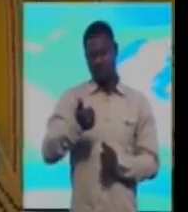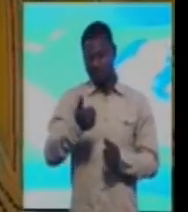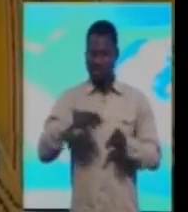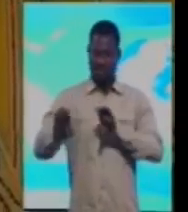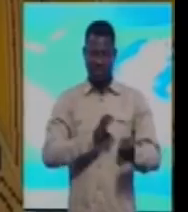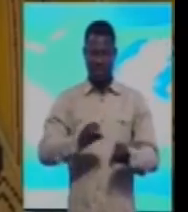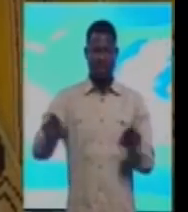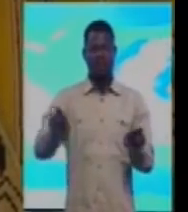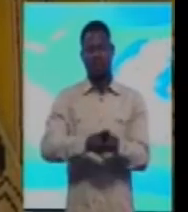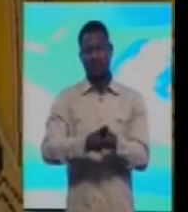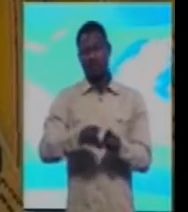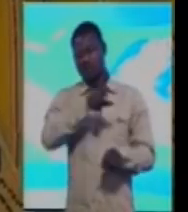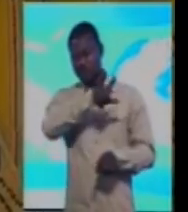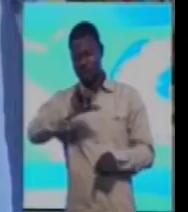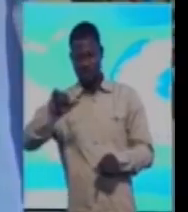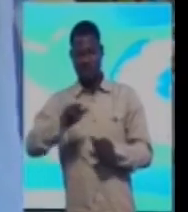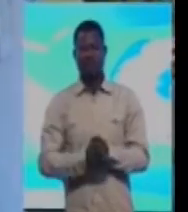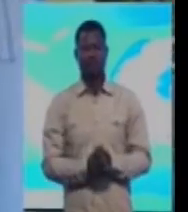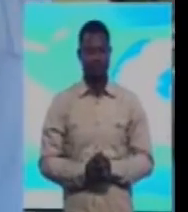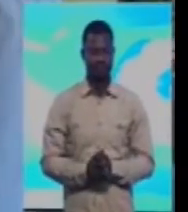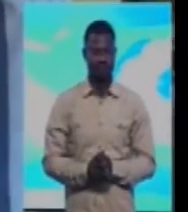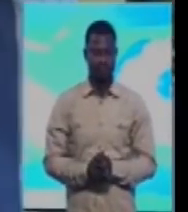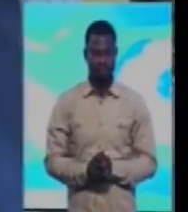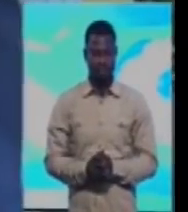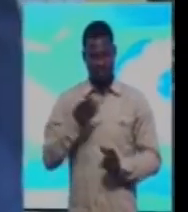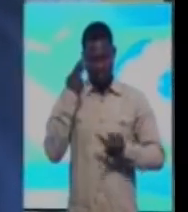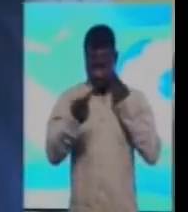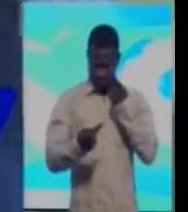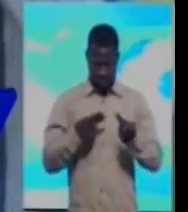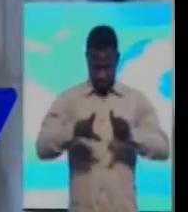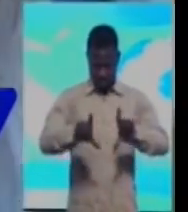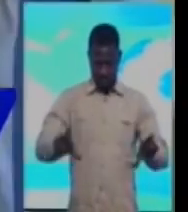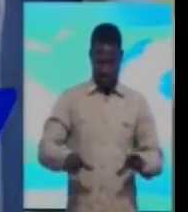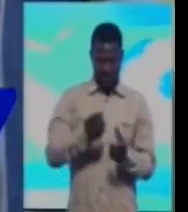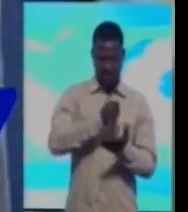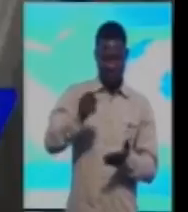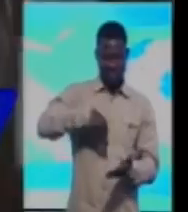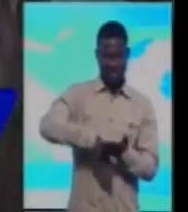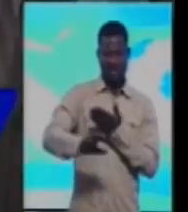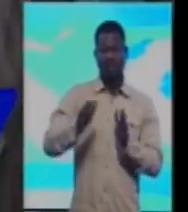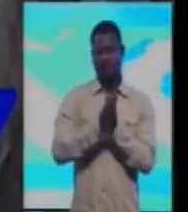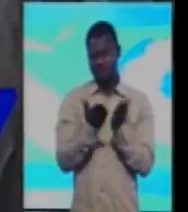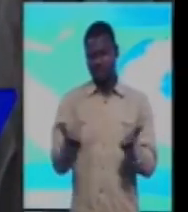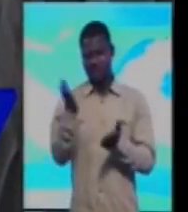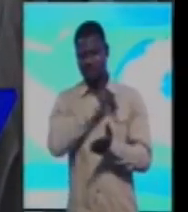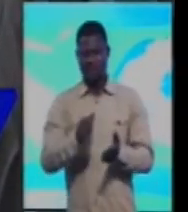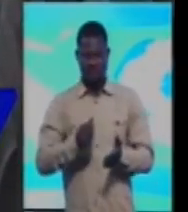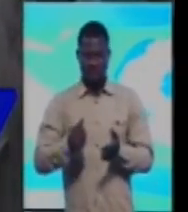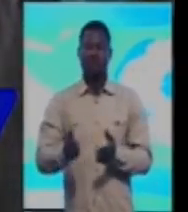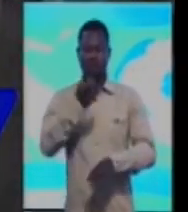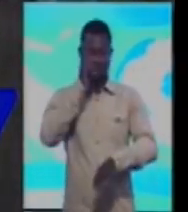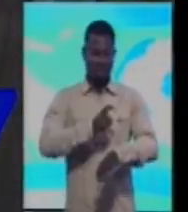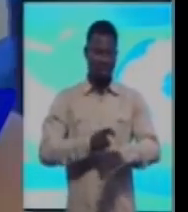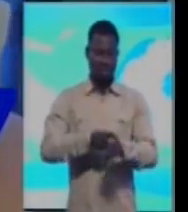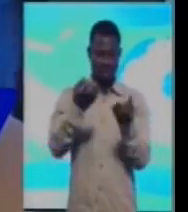afin que nous puissions résoudre cette question épineuse. La visite des locaux et l'écriture dans les livres d'or ont constitué des temps forts de